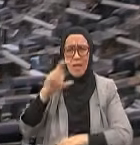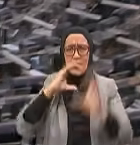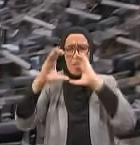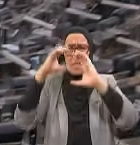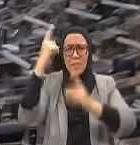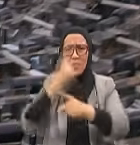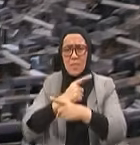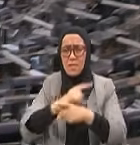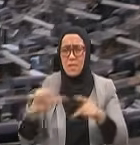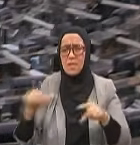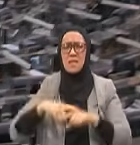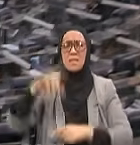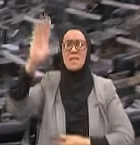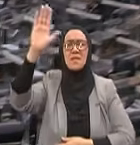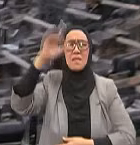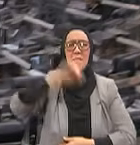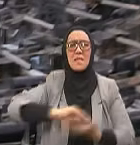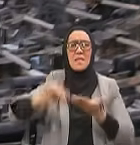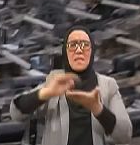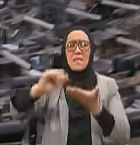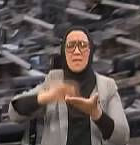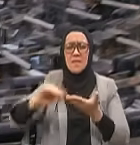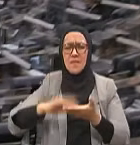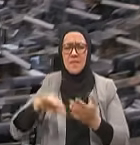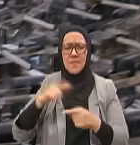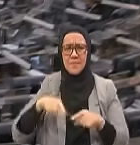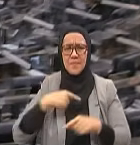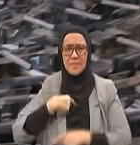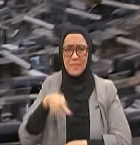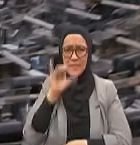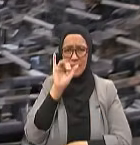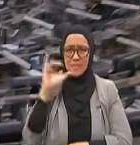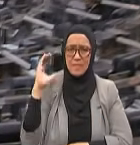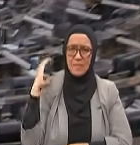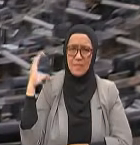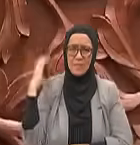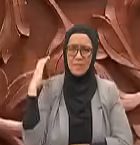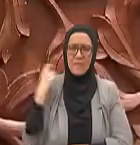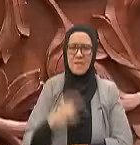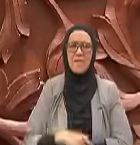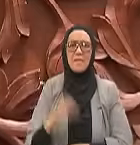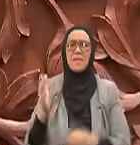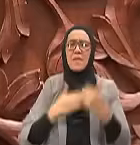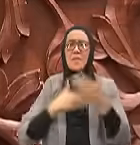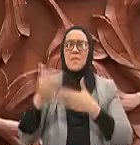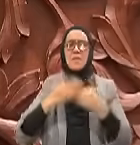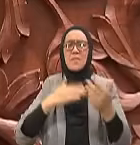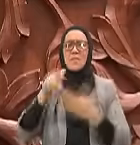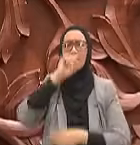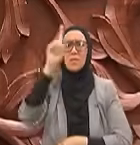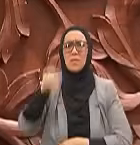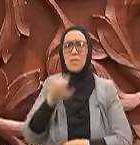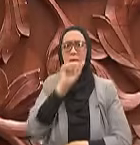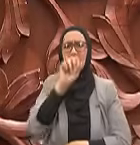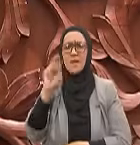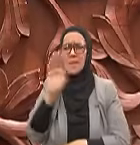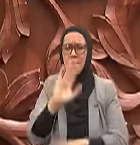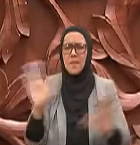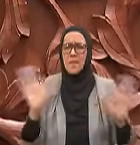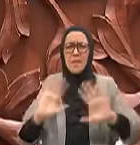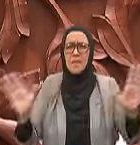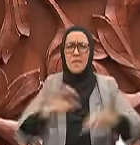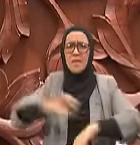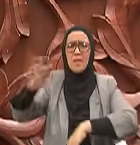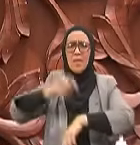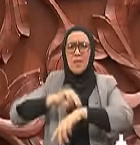kalau tak betul itu soalan-soalan Amla sebenarnya jangan-jangan kita